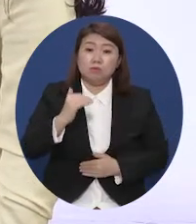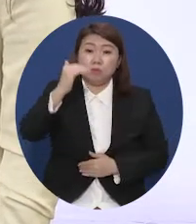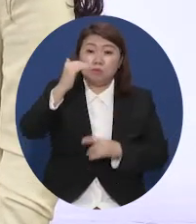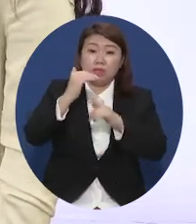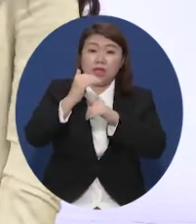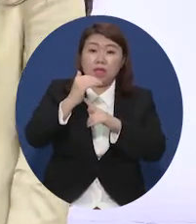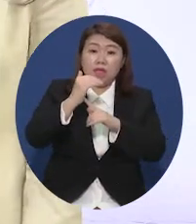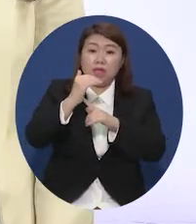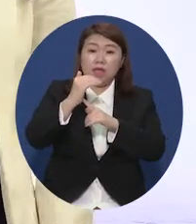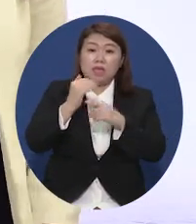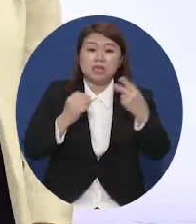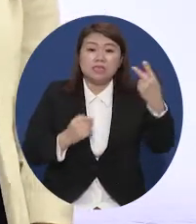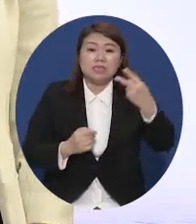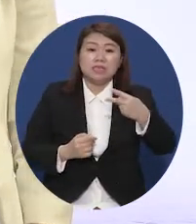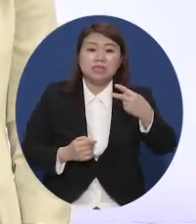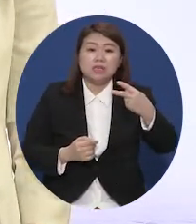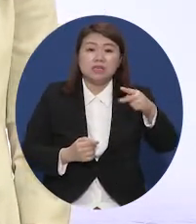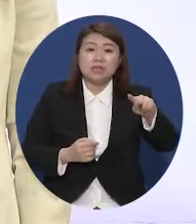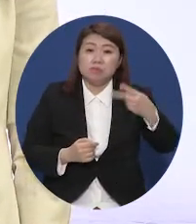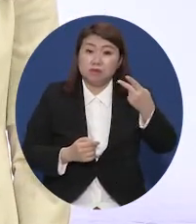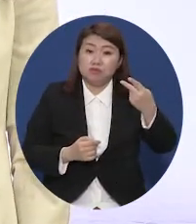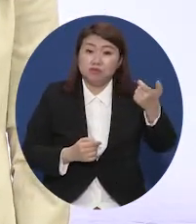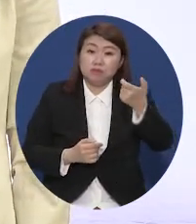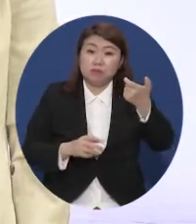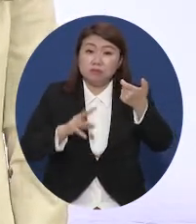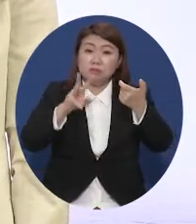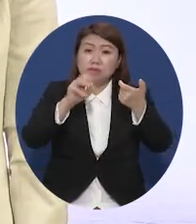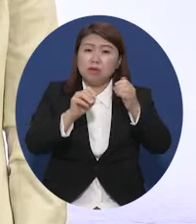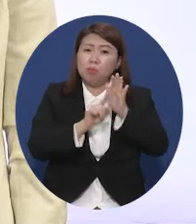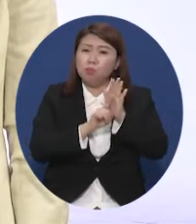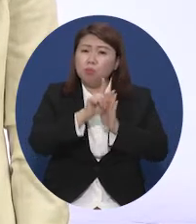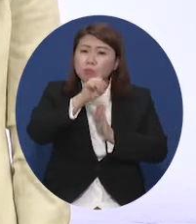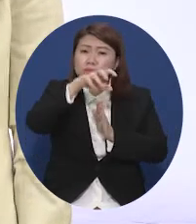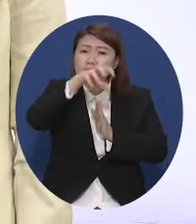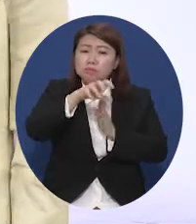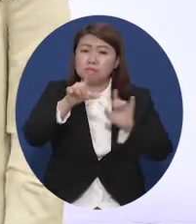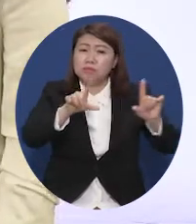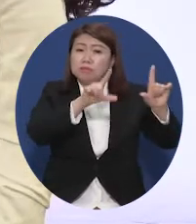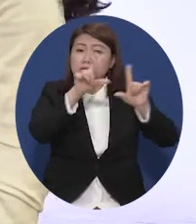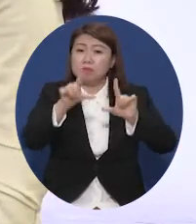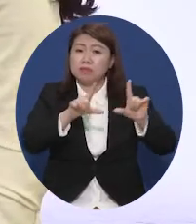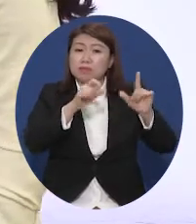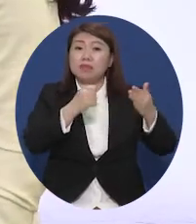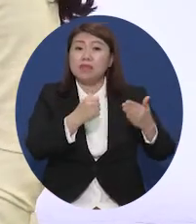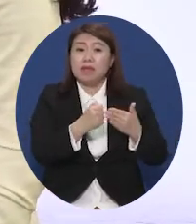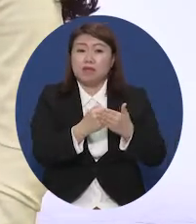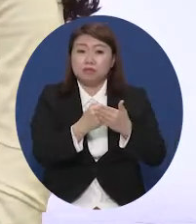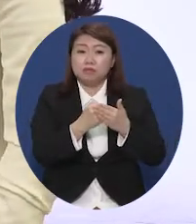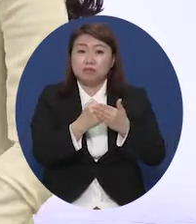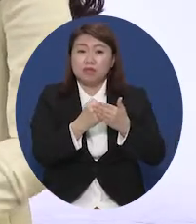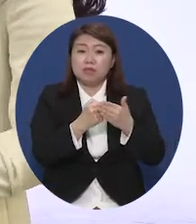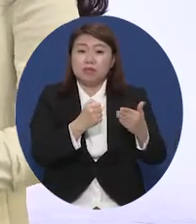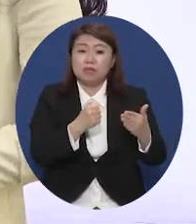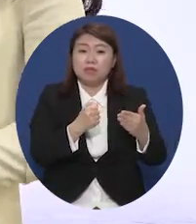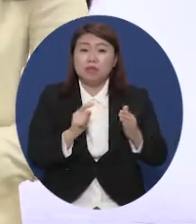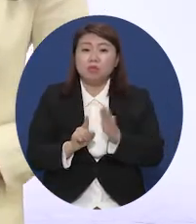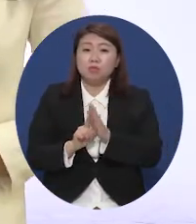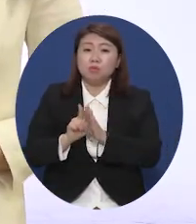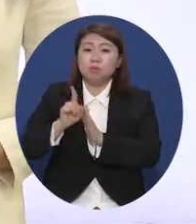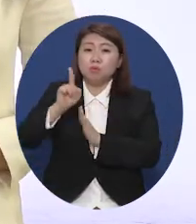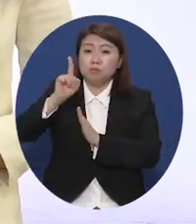위치하고 있는 곳이 해발 2260m의 고원지대예요 그랬기 때문에 어떤